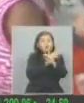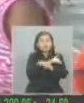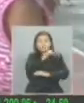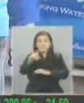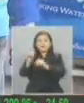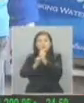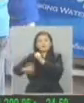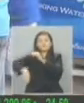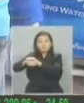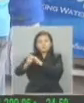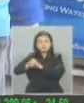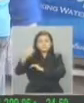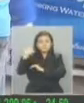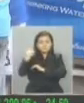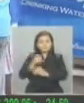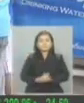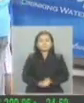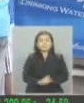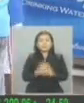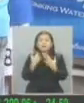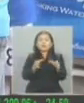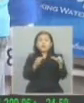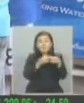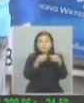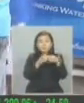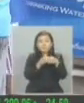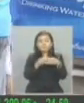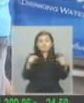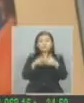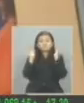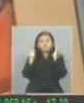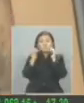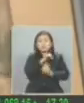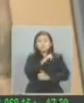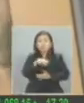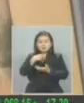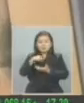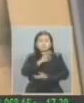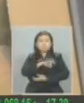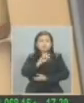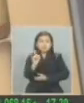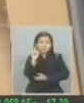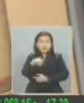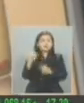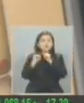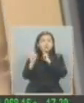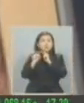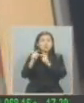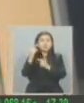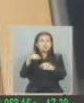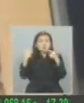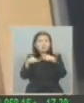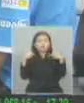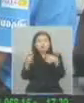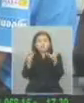ง นอกจากนี้ทีมงานแฟนคลับของราชบุรี FC ยังเล่าให้ฟังว่าได้มีการติดต่อสื่อสารกับแฟนคลับของทีมต่